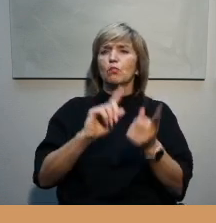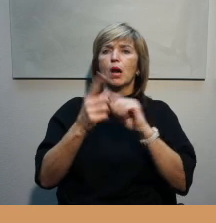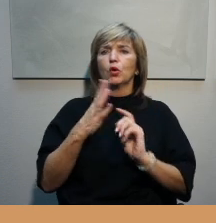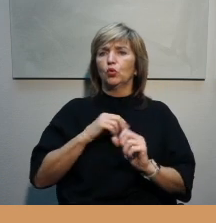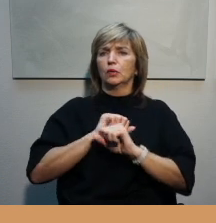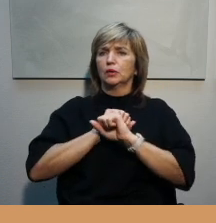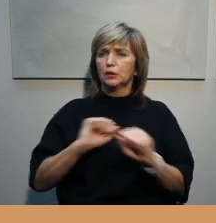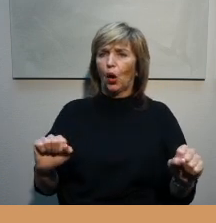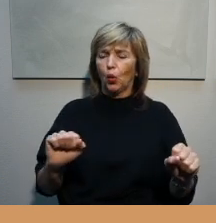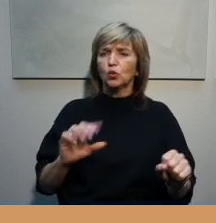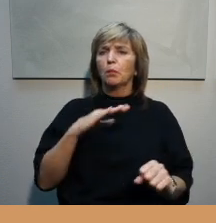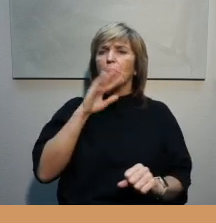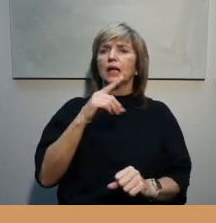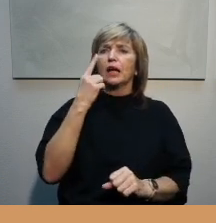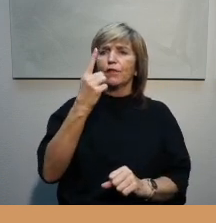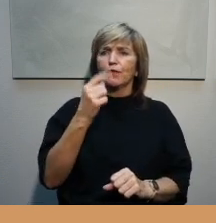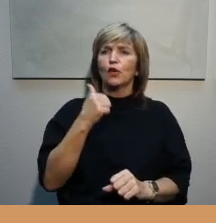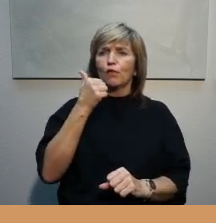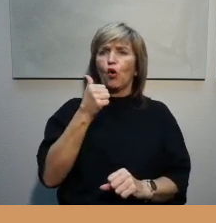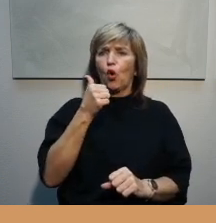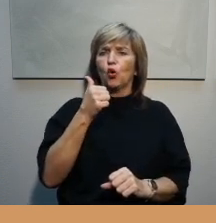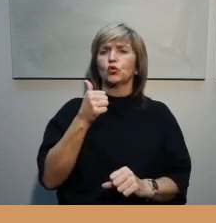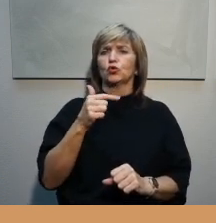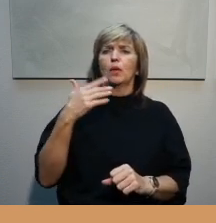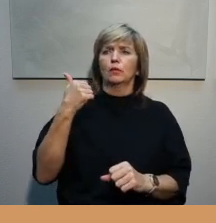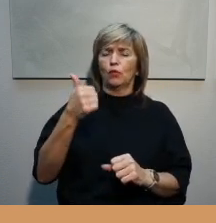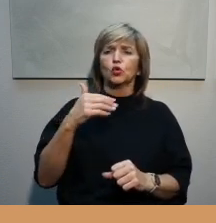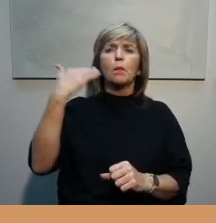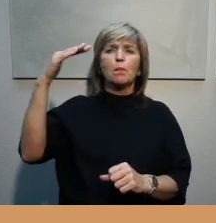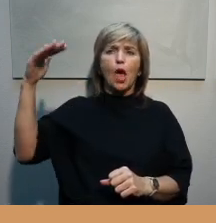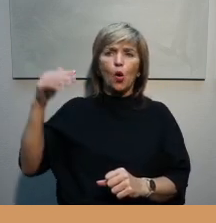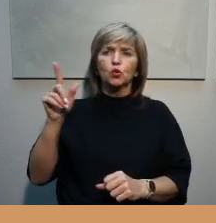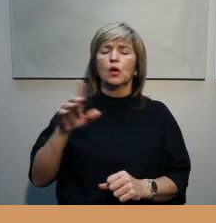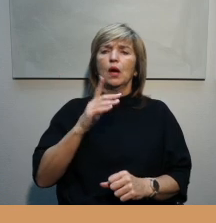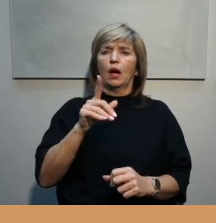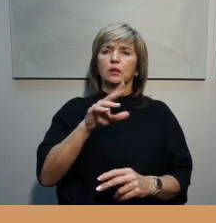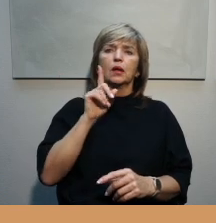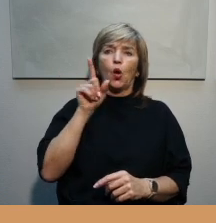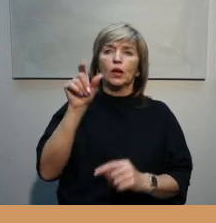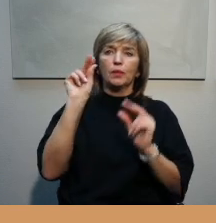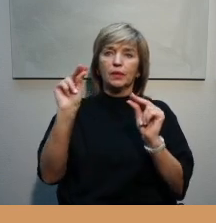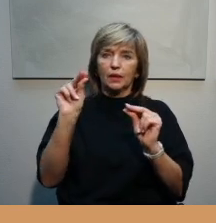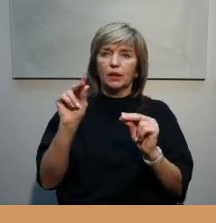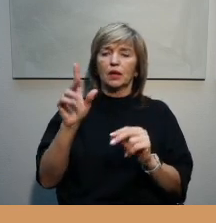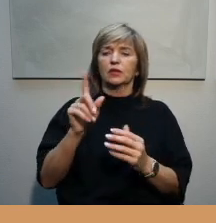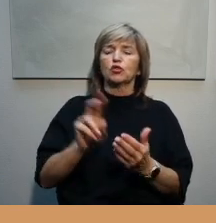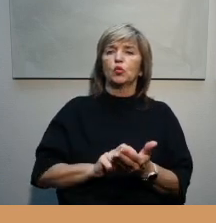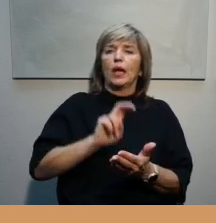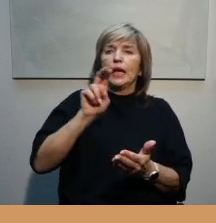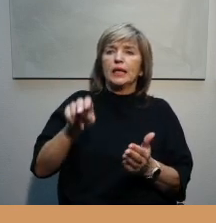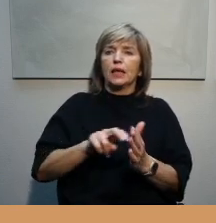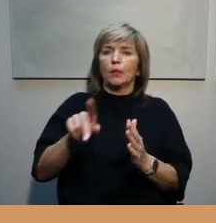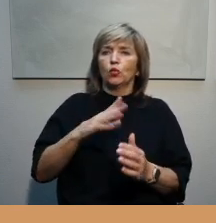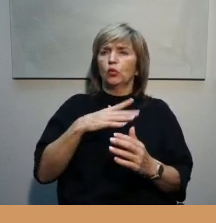straušs, pietiek ar vienu foršu, sakarīgu pieaugušo, kas jaunietim tic, lai jaunietis izkāptu no ļoti